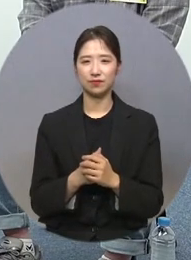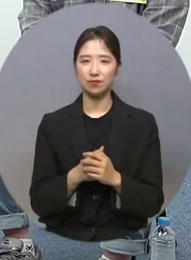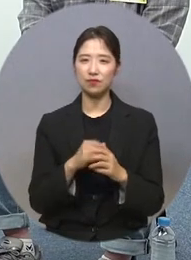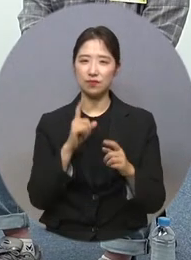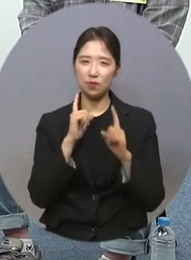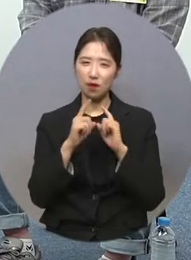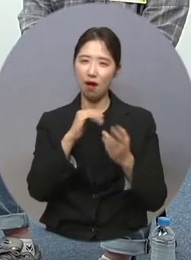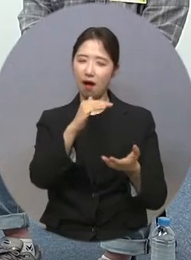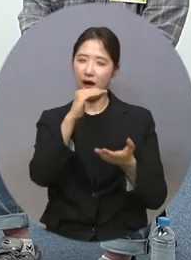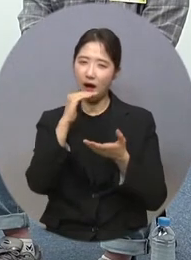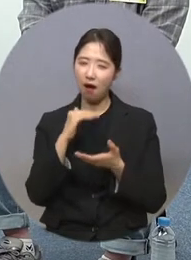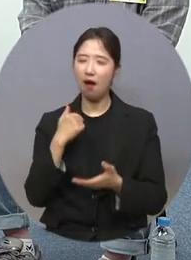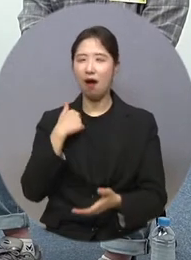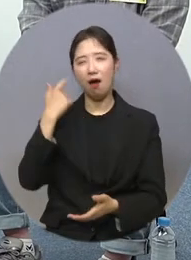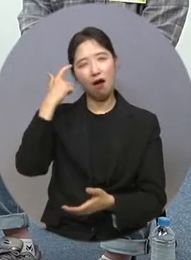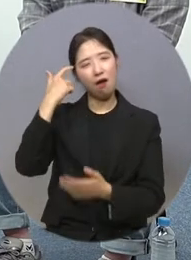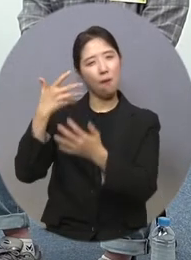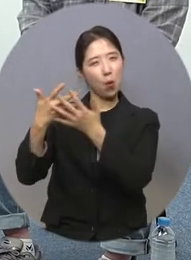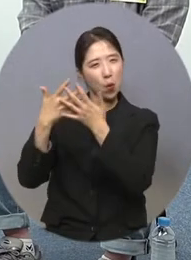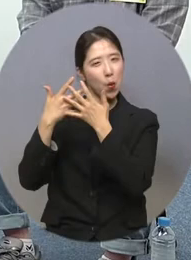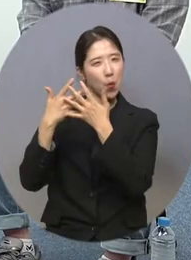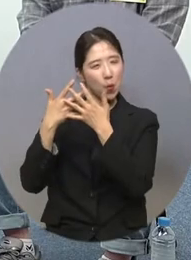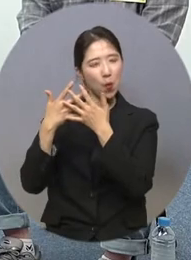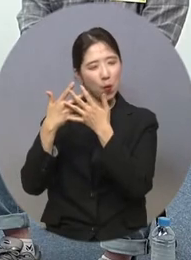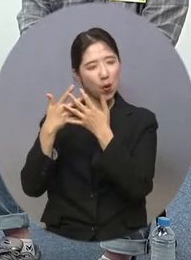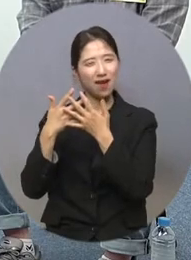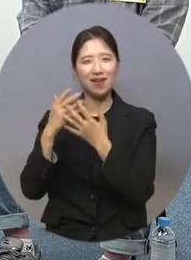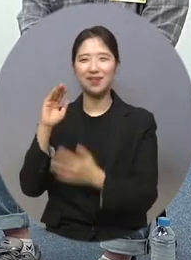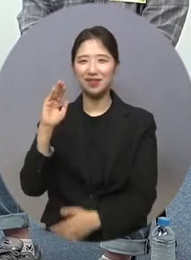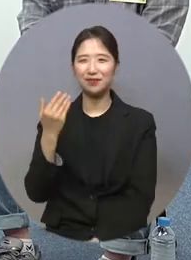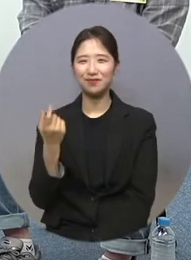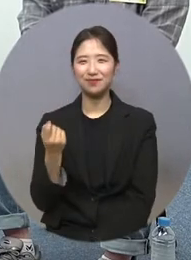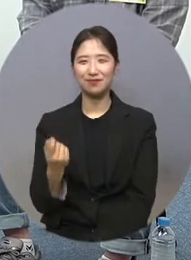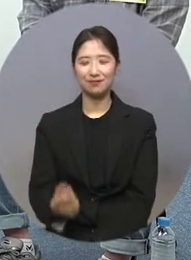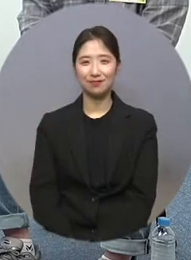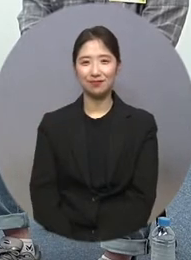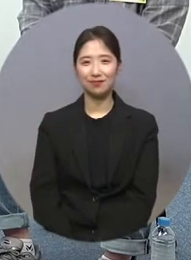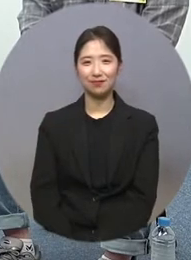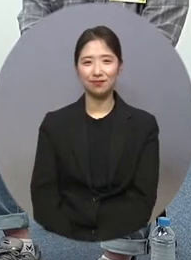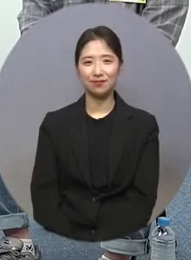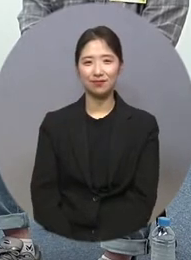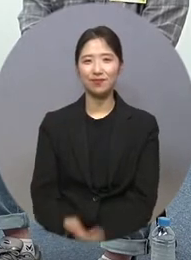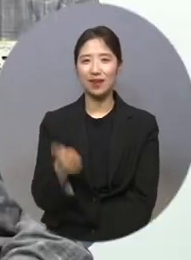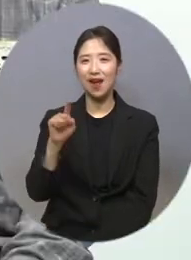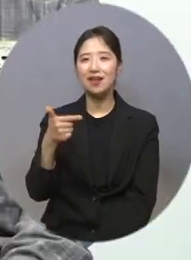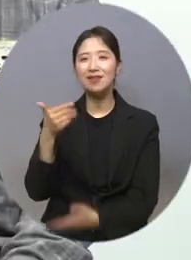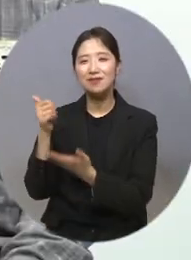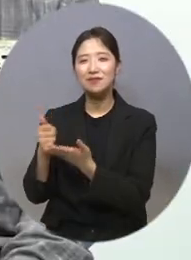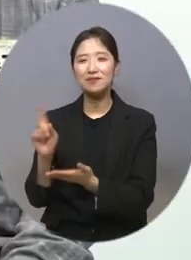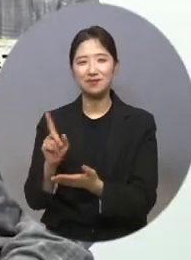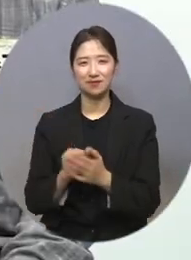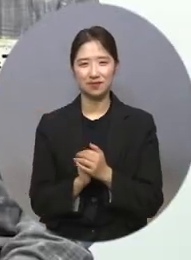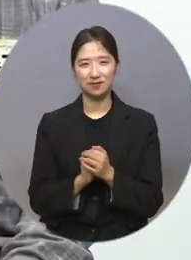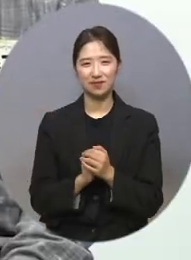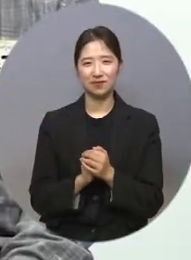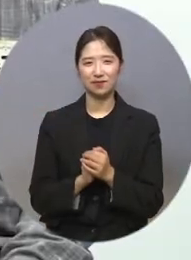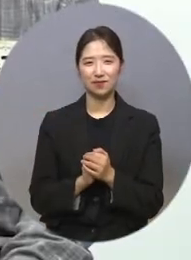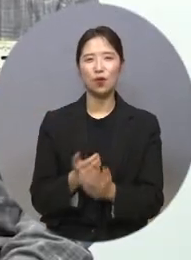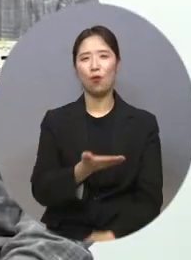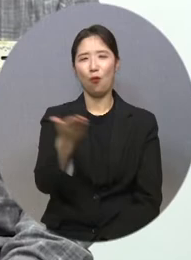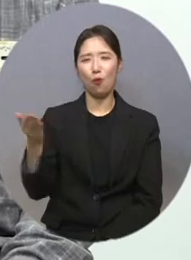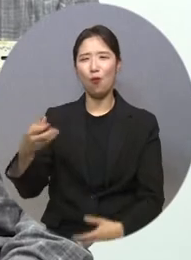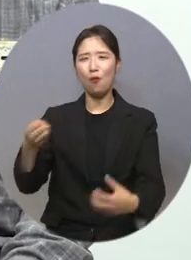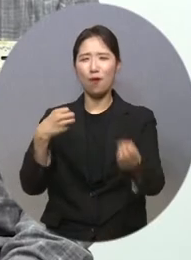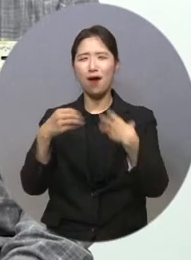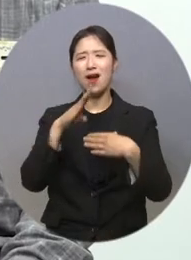말씀을 들으면서 저도 자꾸 이렇게 오버랩을 해보려고 노력을 하게 되는 것 같아요. 우리 민진. 네, 여러분들 얘기